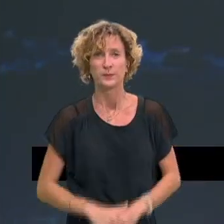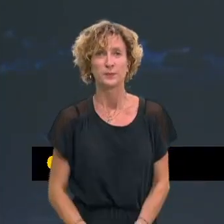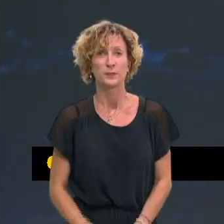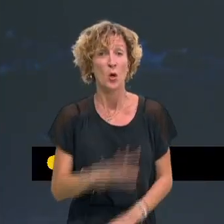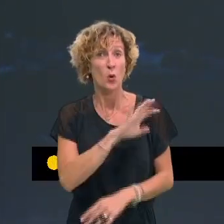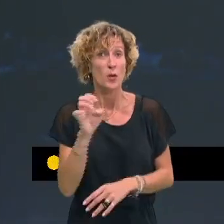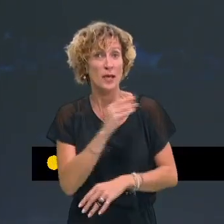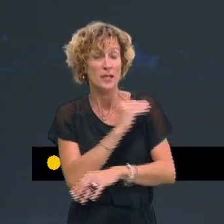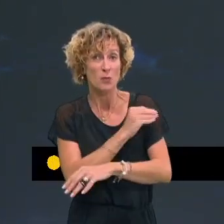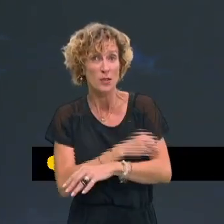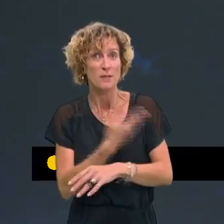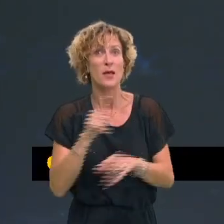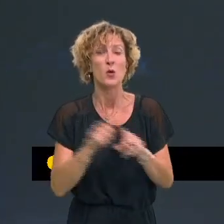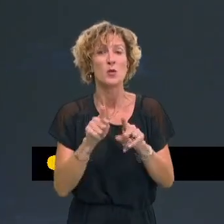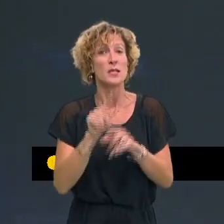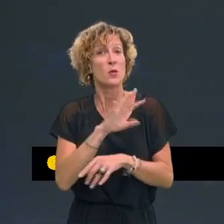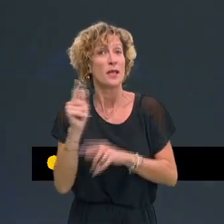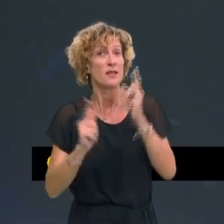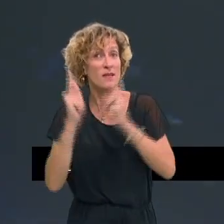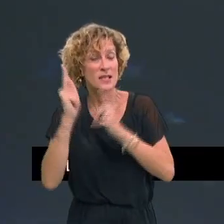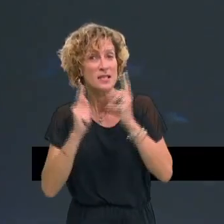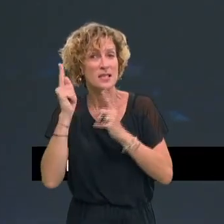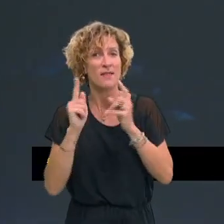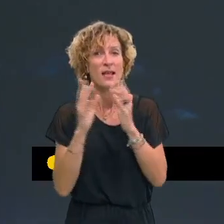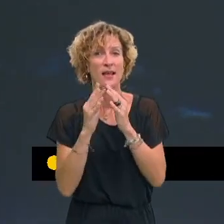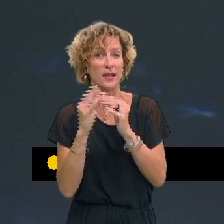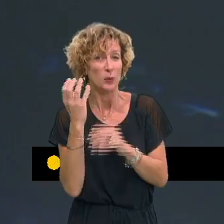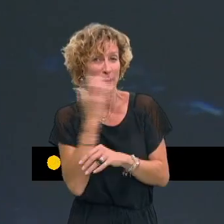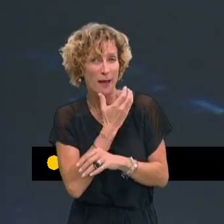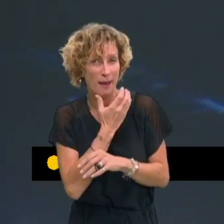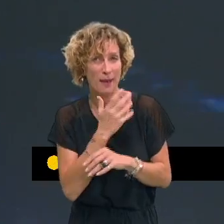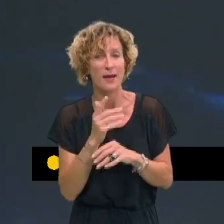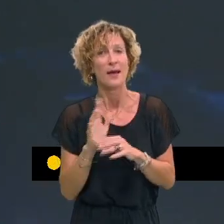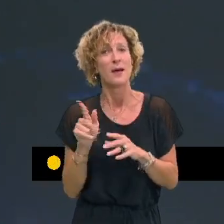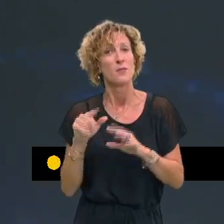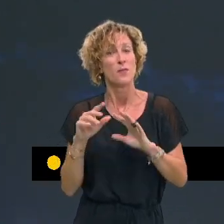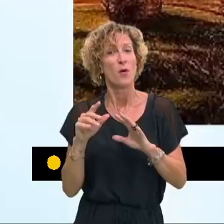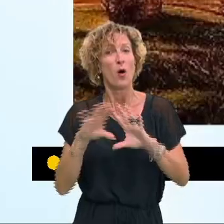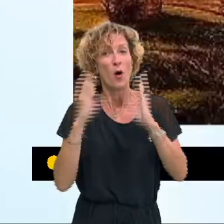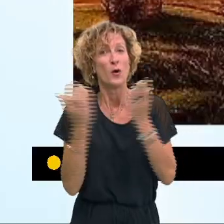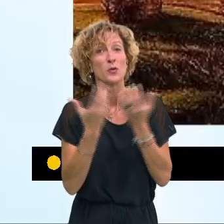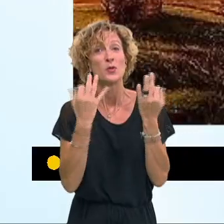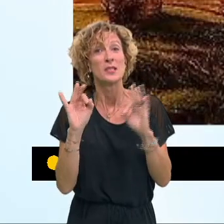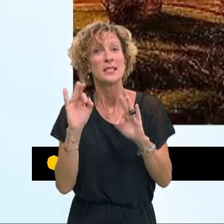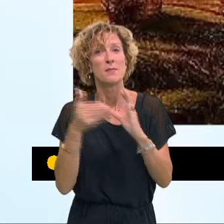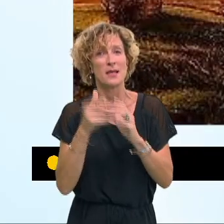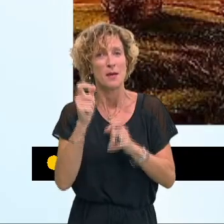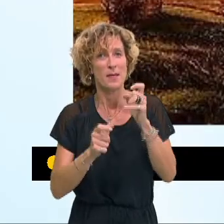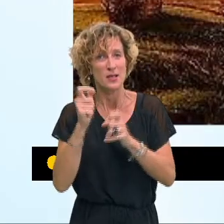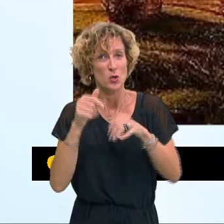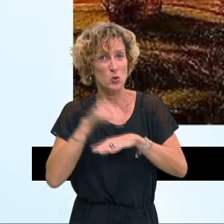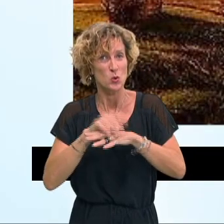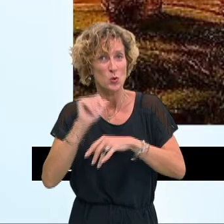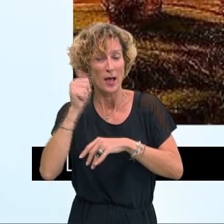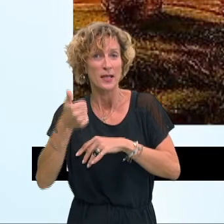Week-end sportif, mais aussi week-end festif avec les Électropicales à Saint-Denis pour accueillir les 10 000 festivaliers ce soir et demain. Le